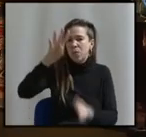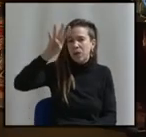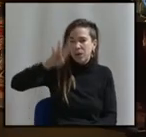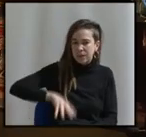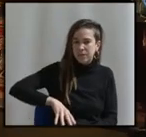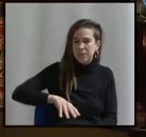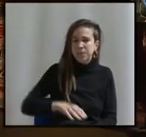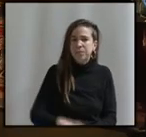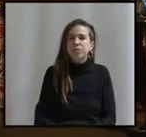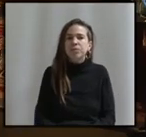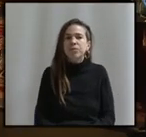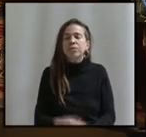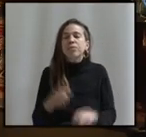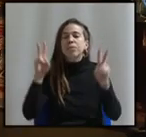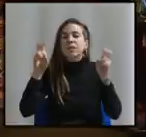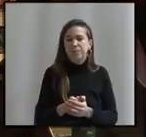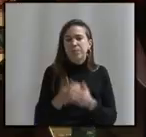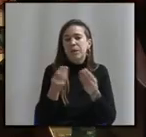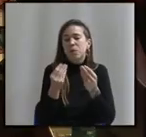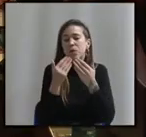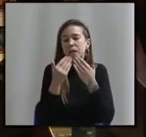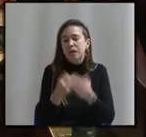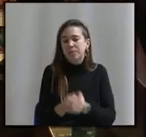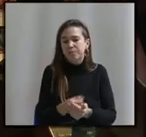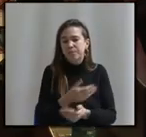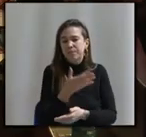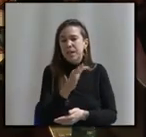català als establiments, cursos de català i suport a la Bressola. Anglada, endavant.